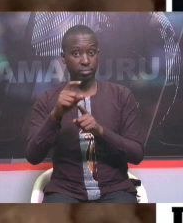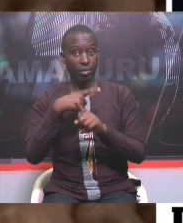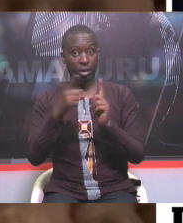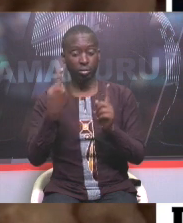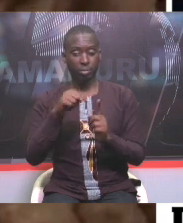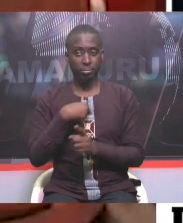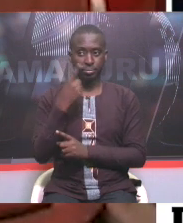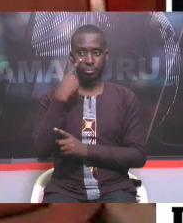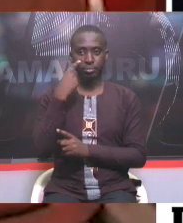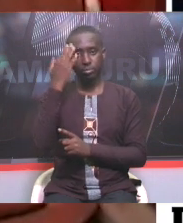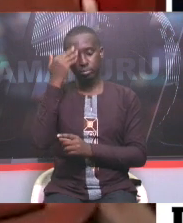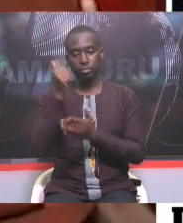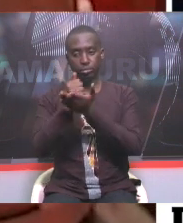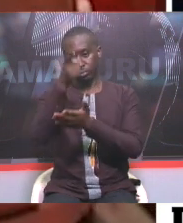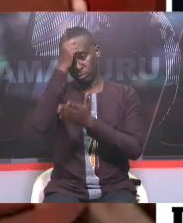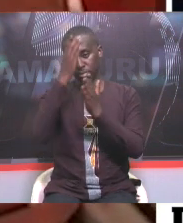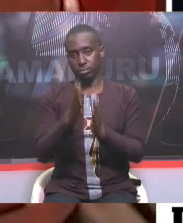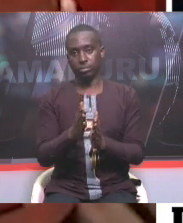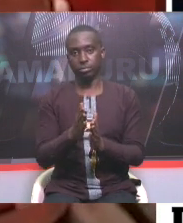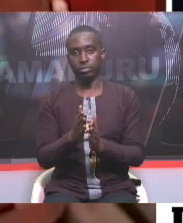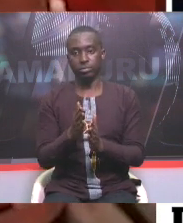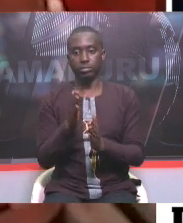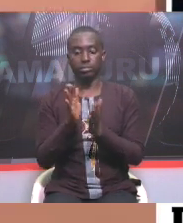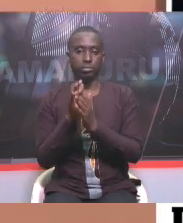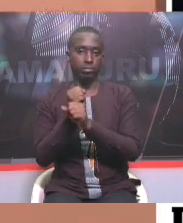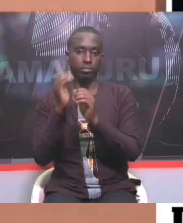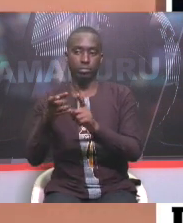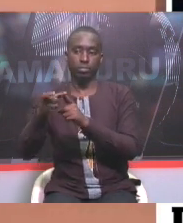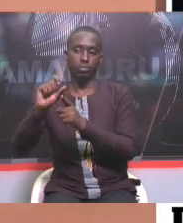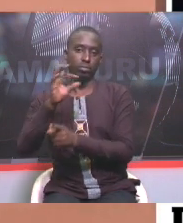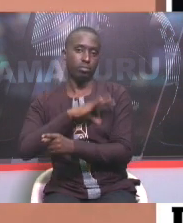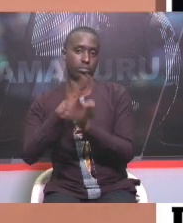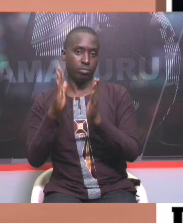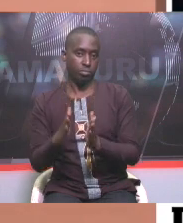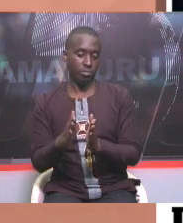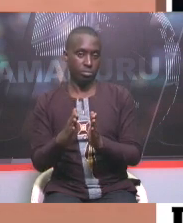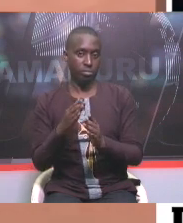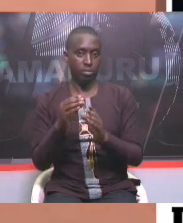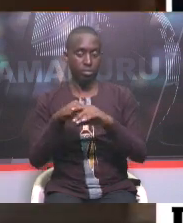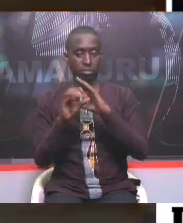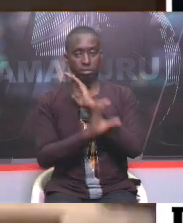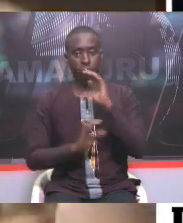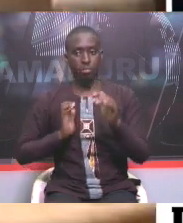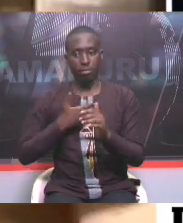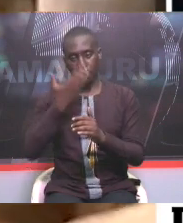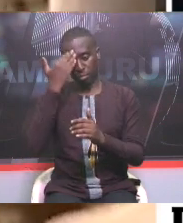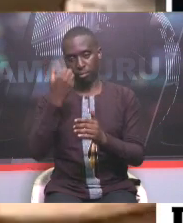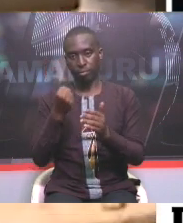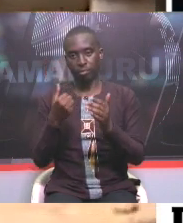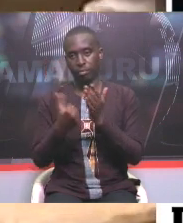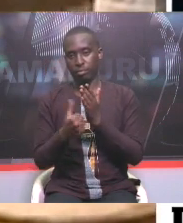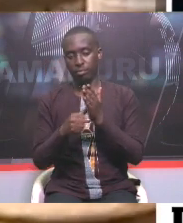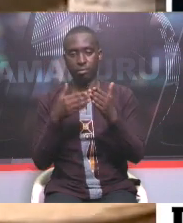reka turebe kugera turengera abaturage abakozi reka tubazamurire salaire cyangwa mu bihugu byacu nyine kubera kuba bifite ibibazo n'undi bya